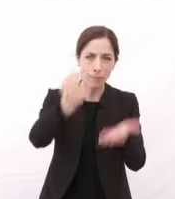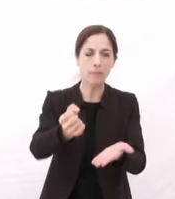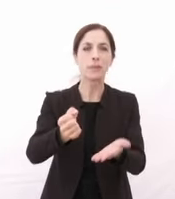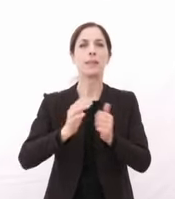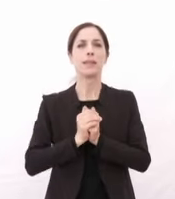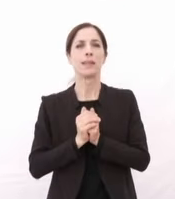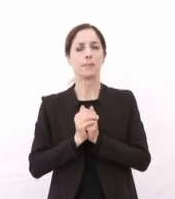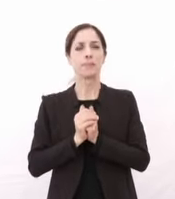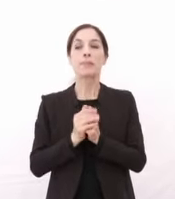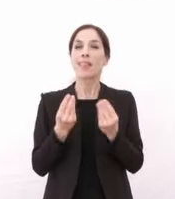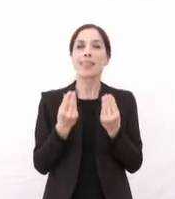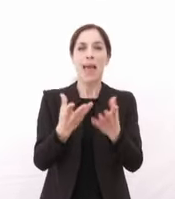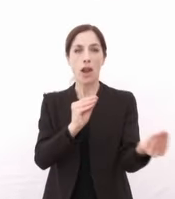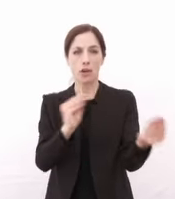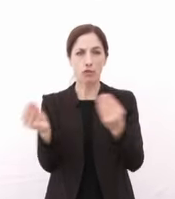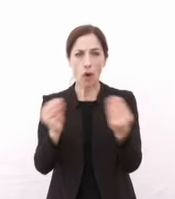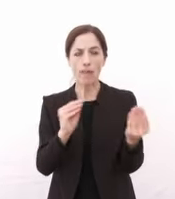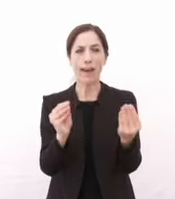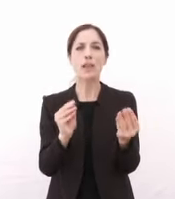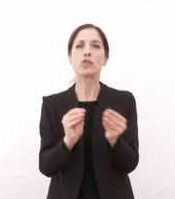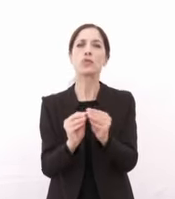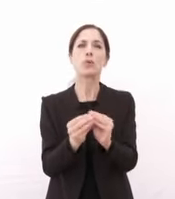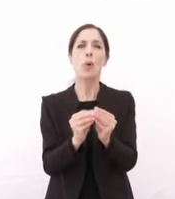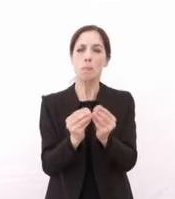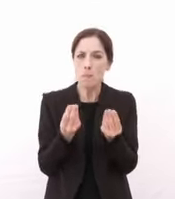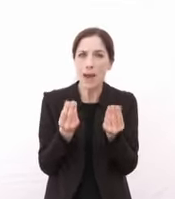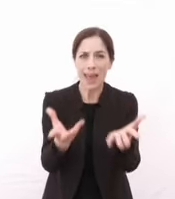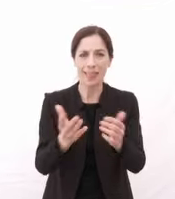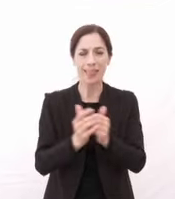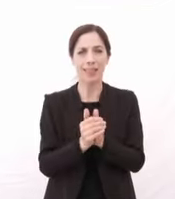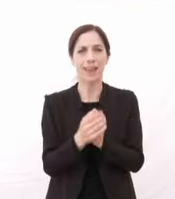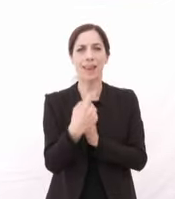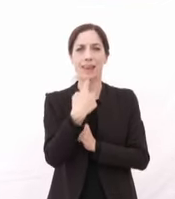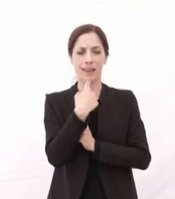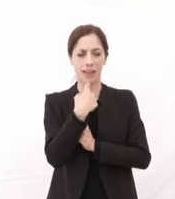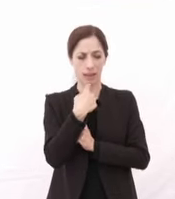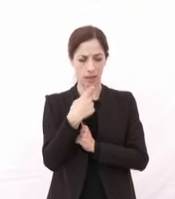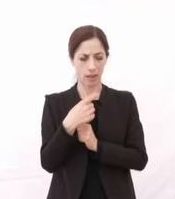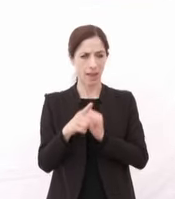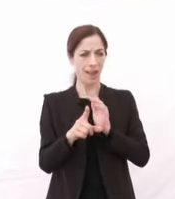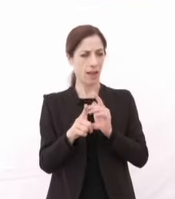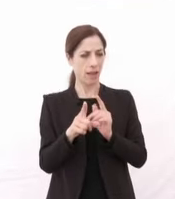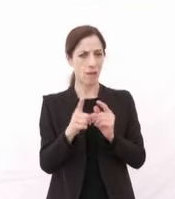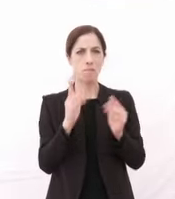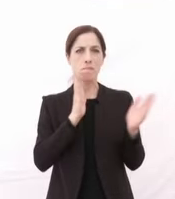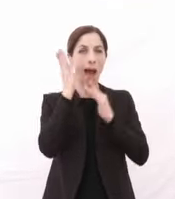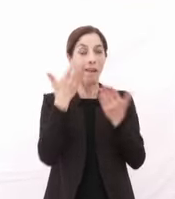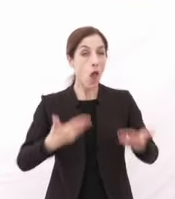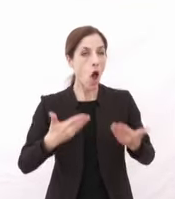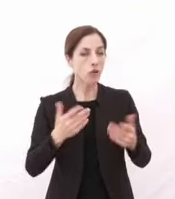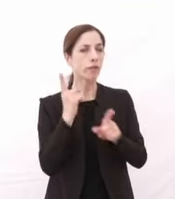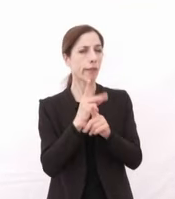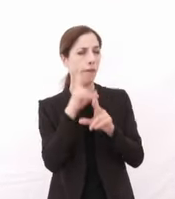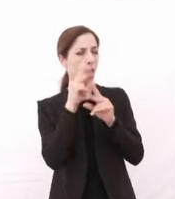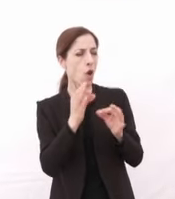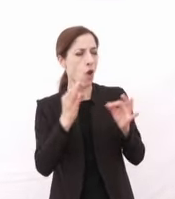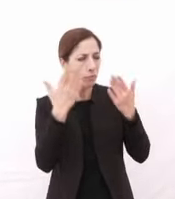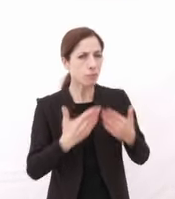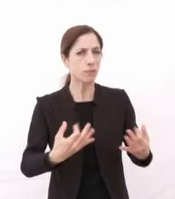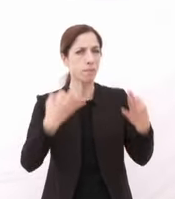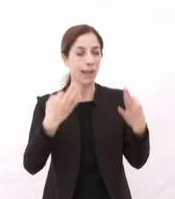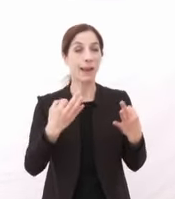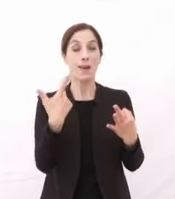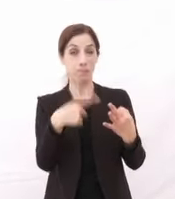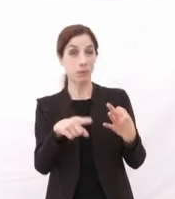giovani, per far sì che ci evolviamo nel leggere e nel conoscere le mafie di oggi, che fanno affari e utilizzano sempre meno